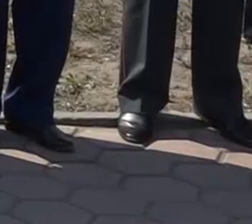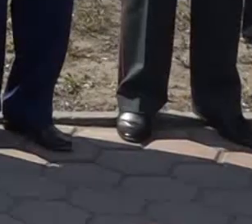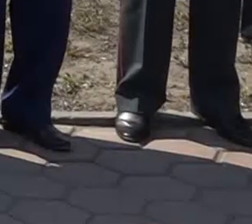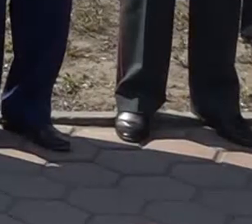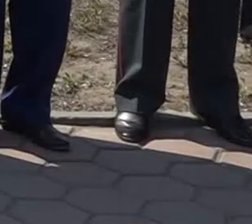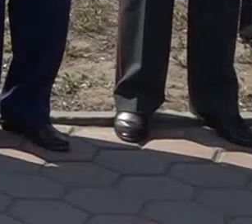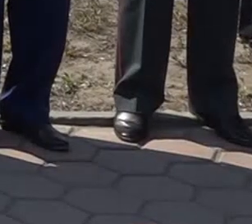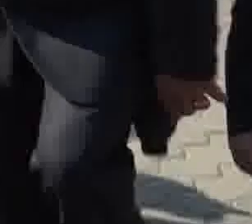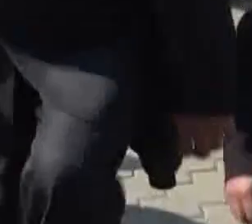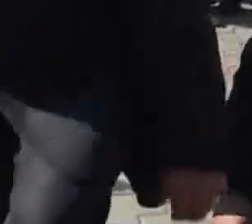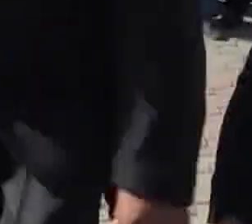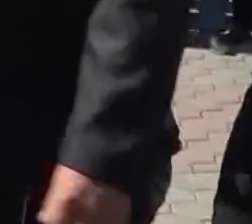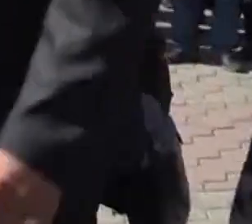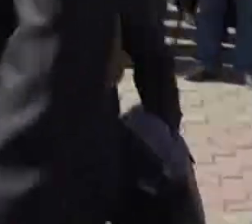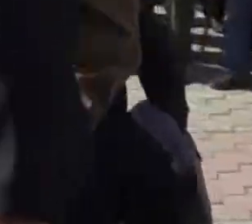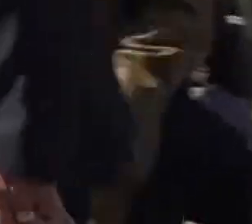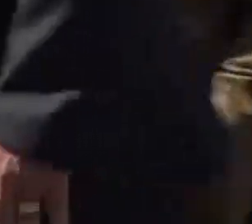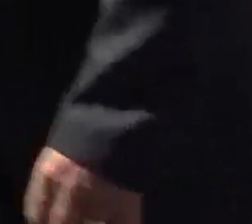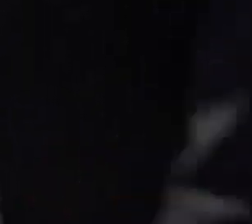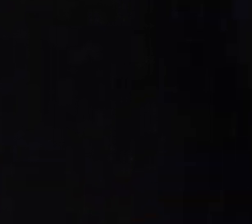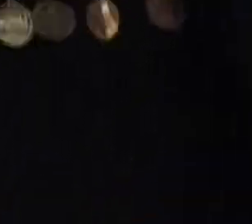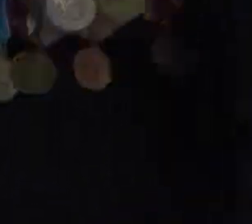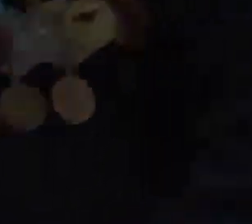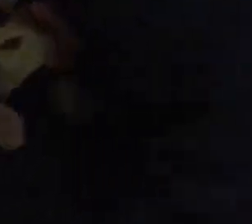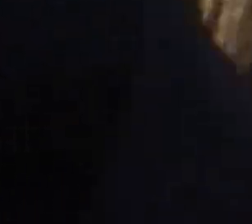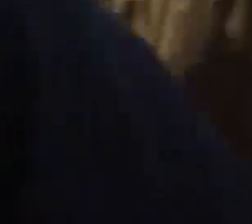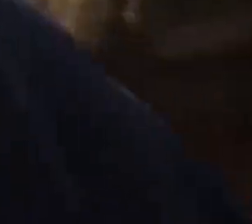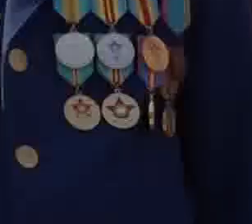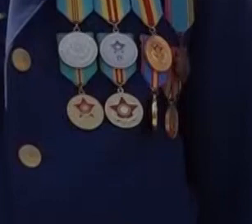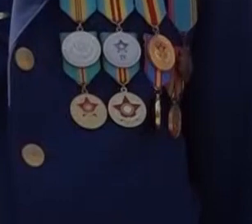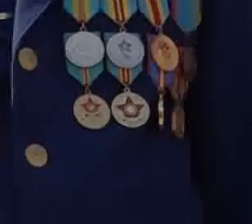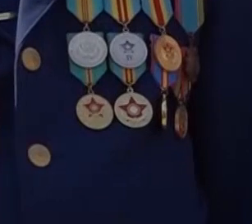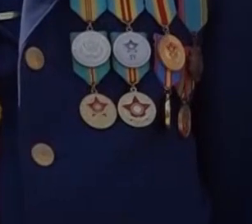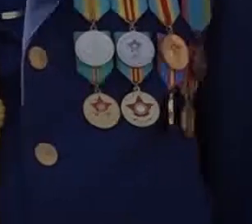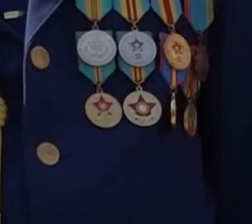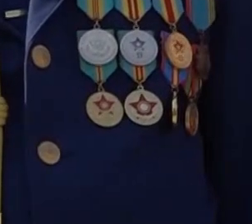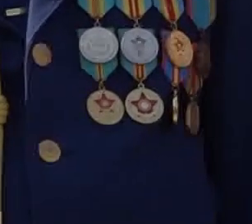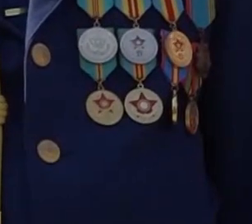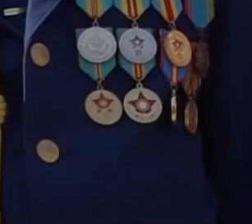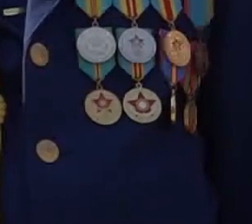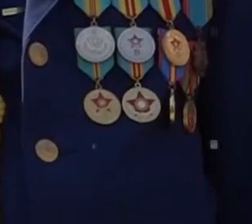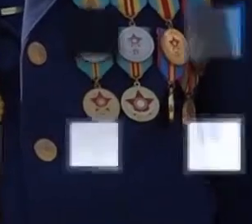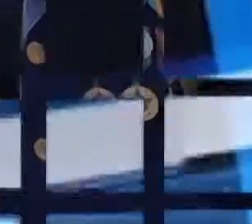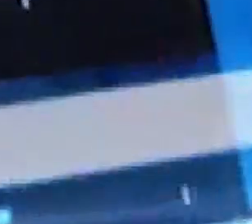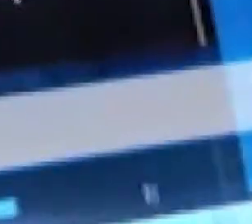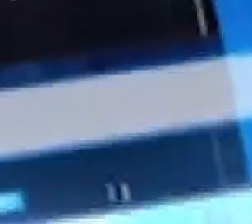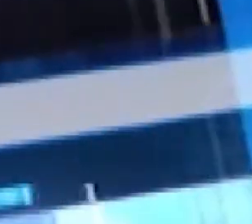Батырларға тағзым. Семейліктер ауған соғысына қатысқан жауынгерлер ескерткішіне гүл қойып, сарбаздарды еске